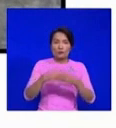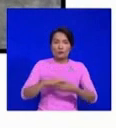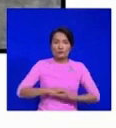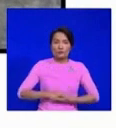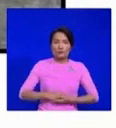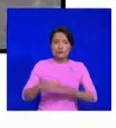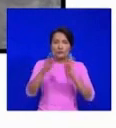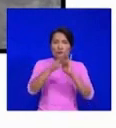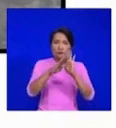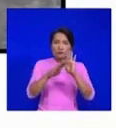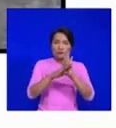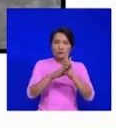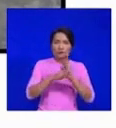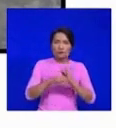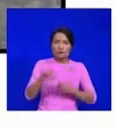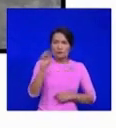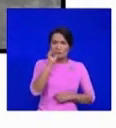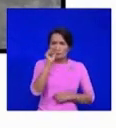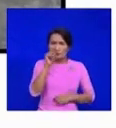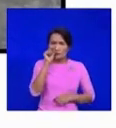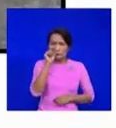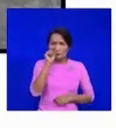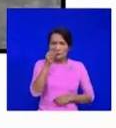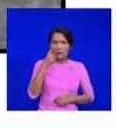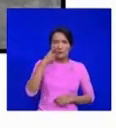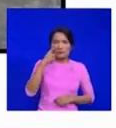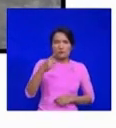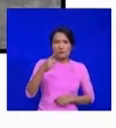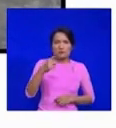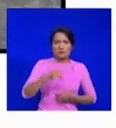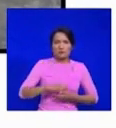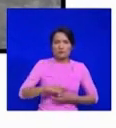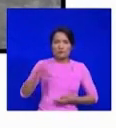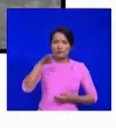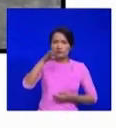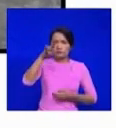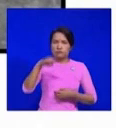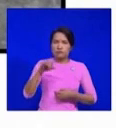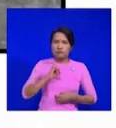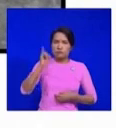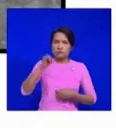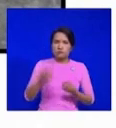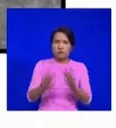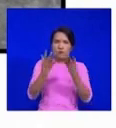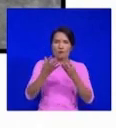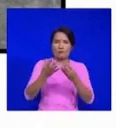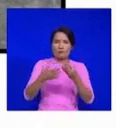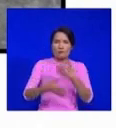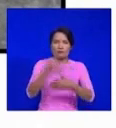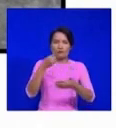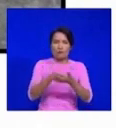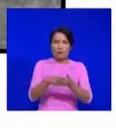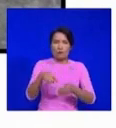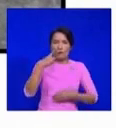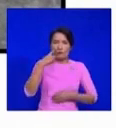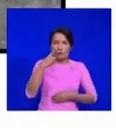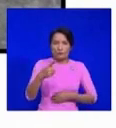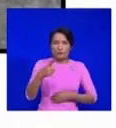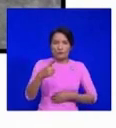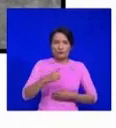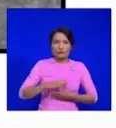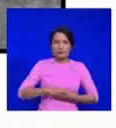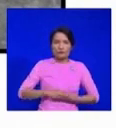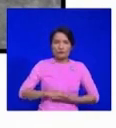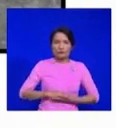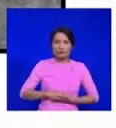กได้ก็เอาเชือกผูกห้อยไปนะครับแล้วก็บินไปไอ้นี่ก็ดู iPad ใช่ไหมครับ GPS อะไรมั่น